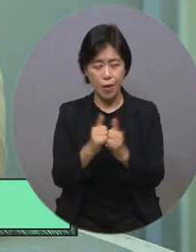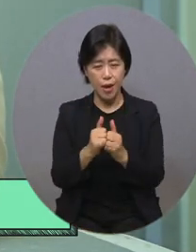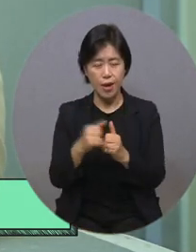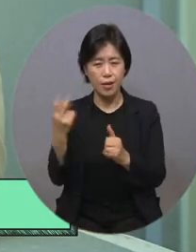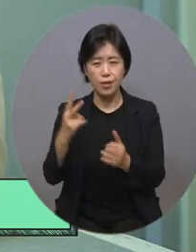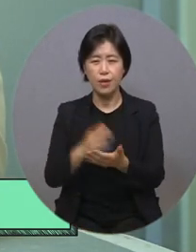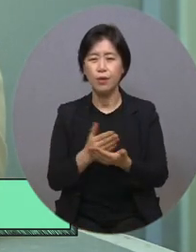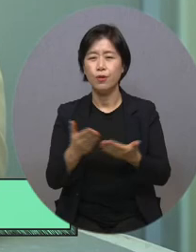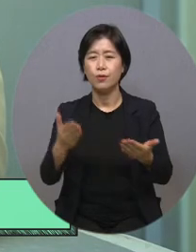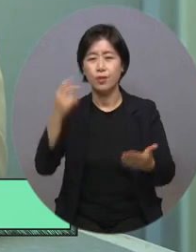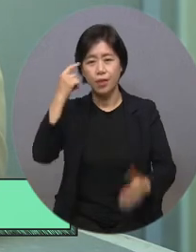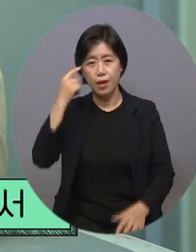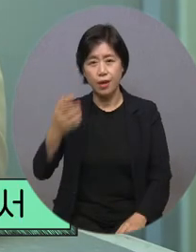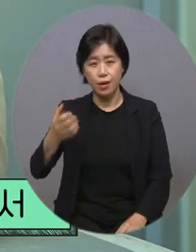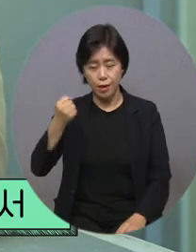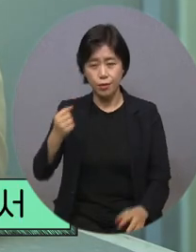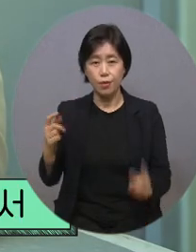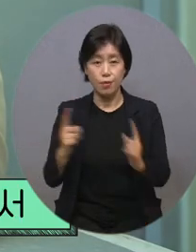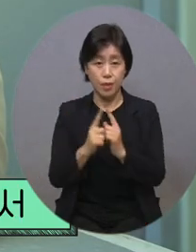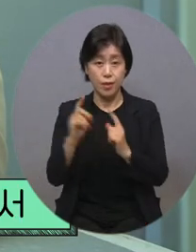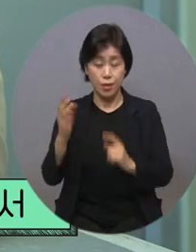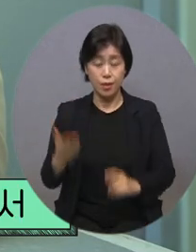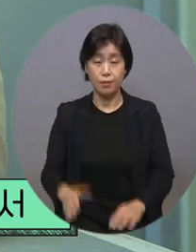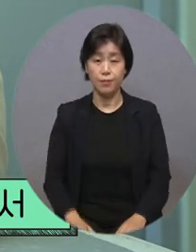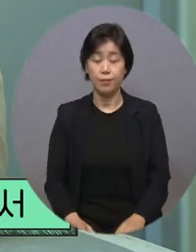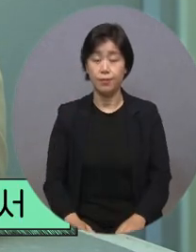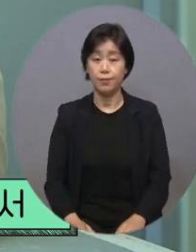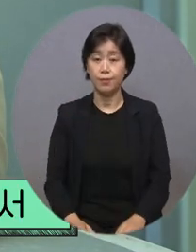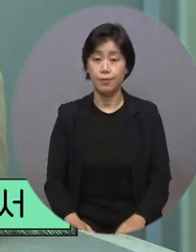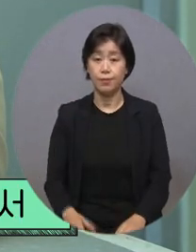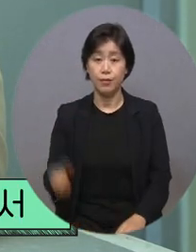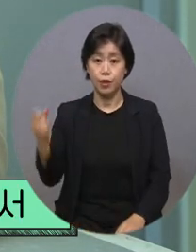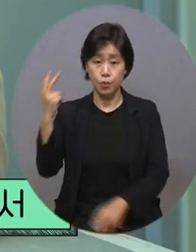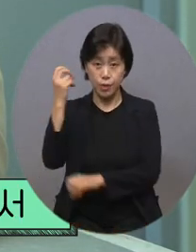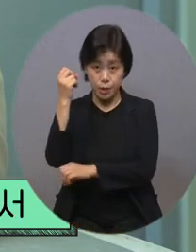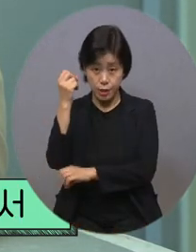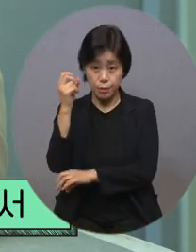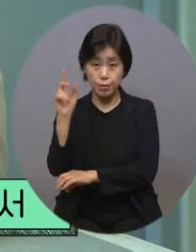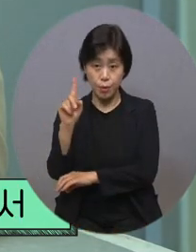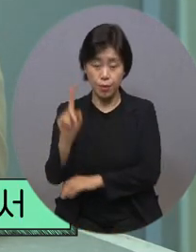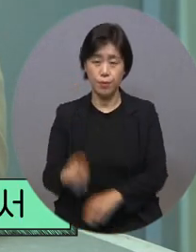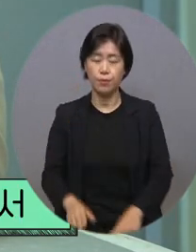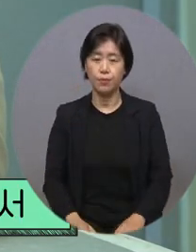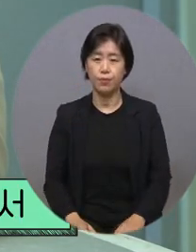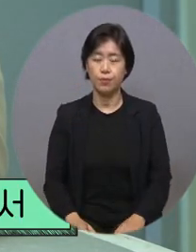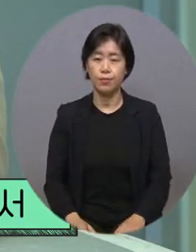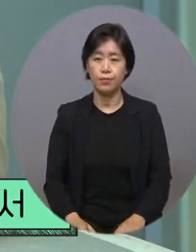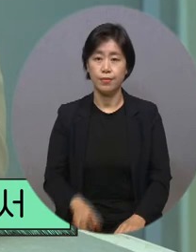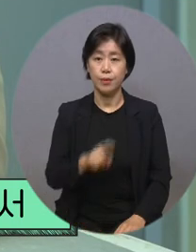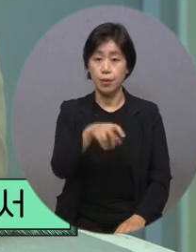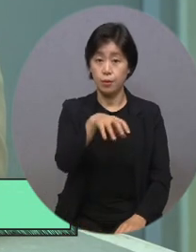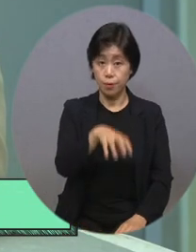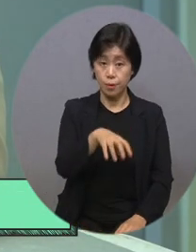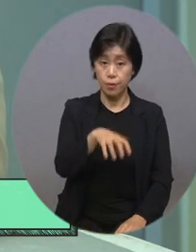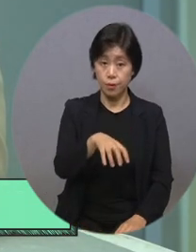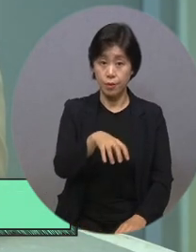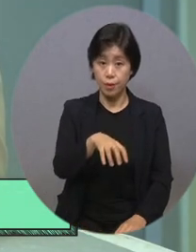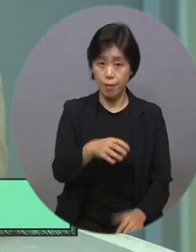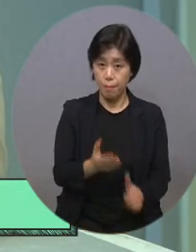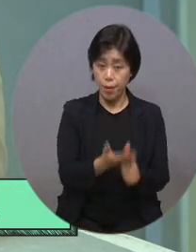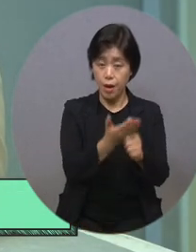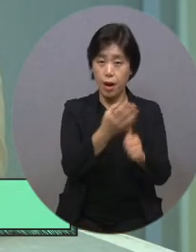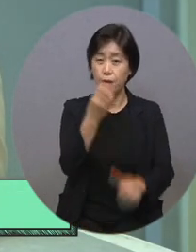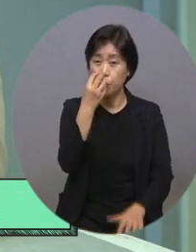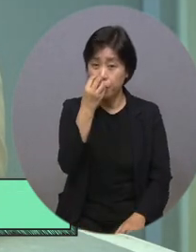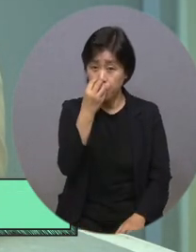우선 접근을 하고 있고요. 그리고 그 가장 근본적인 취지는 이제 푸르메 여주팜에서 생산하는